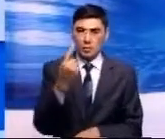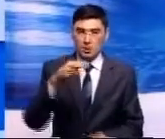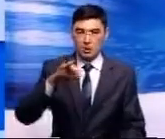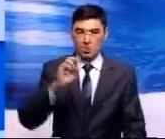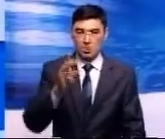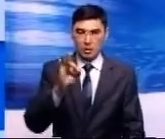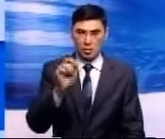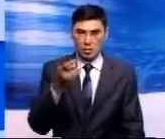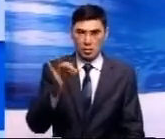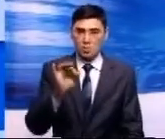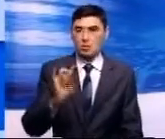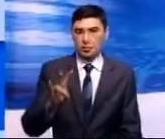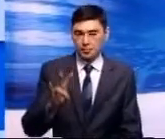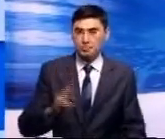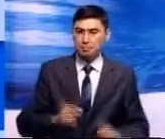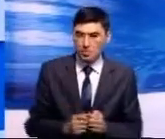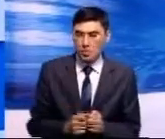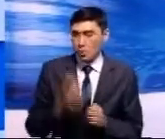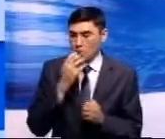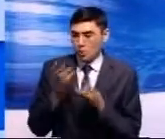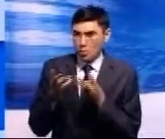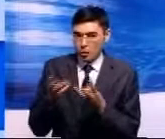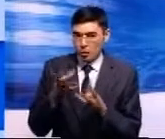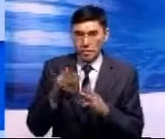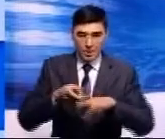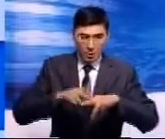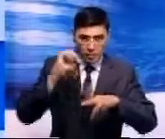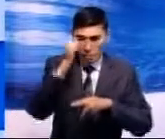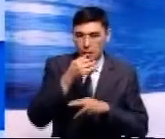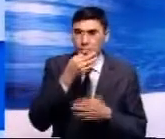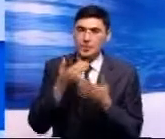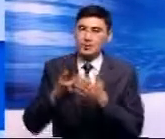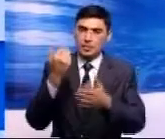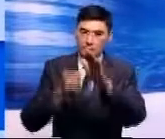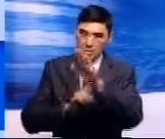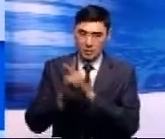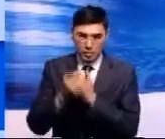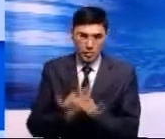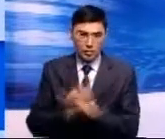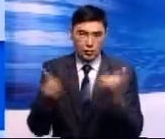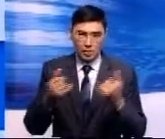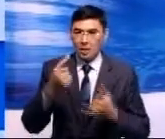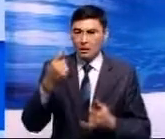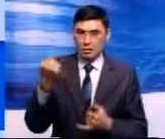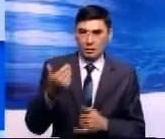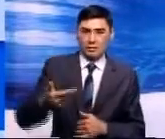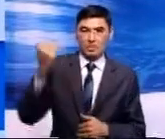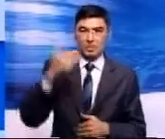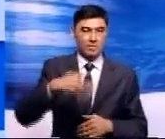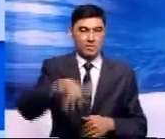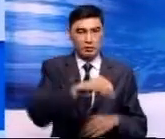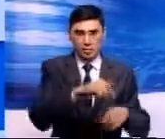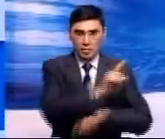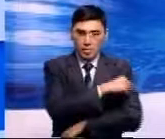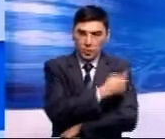Напомним, отопительный сезон в этом году начался гораздо раньше обычного. Уже с прошлой недели к отоплению подключились все социальные объекты и